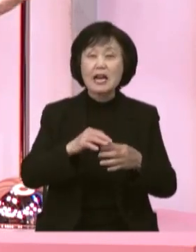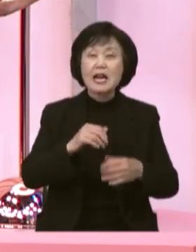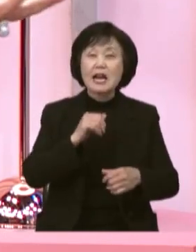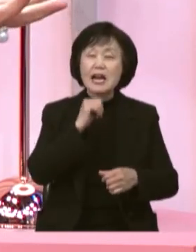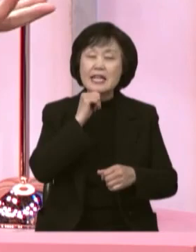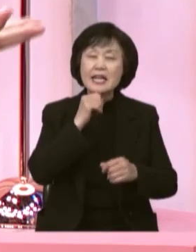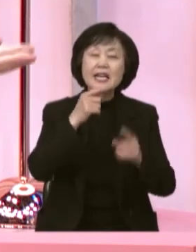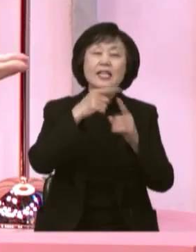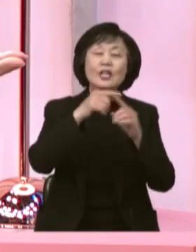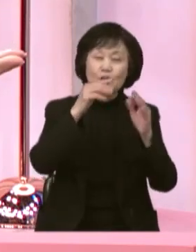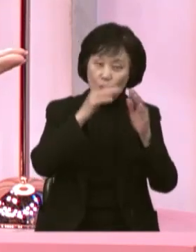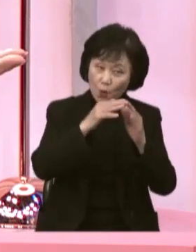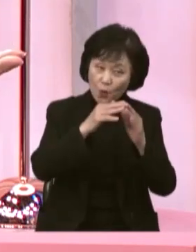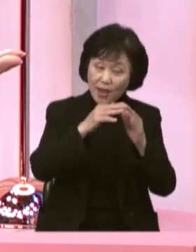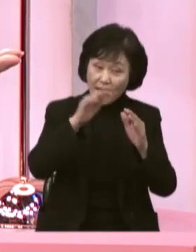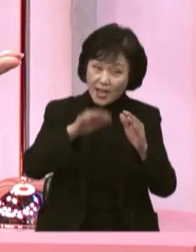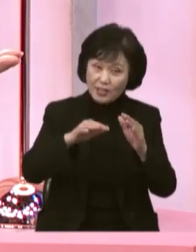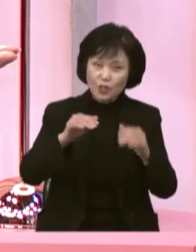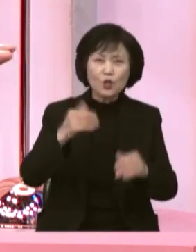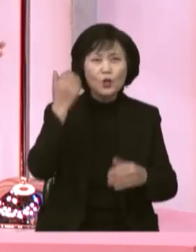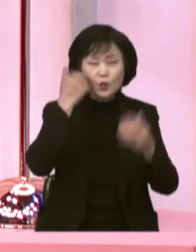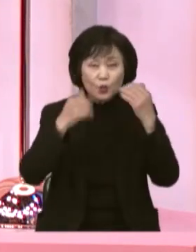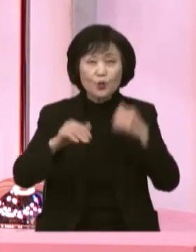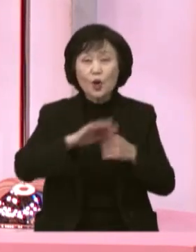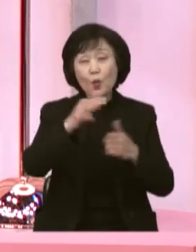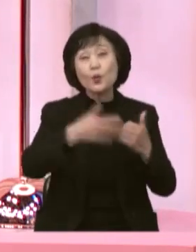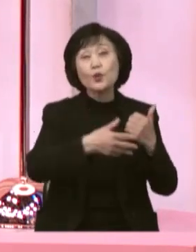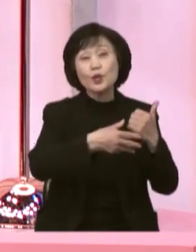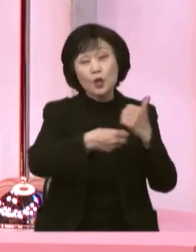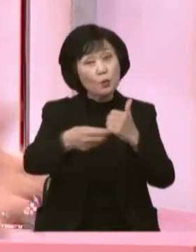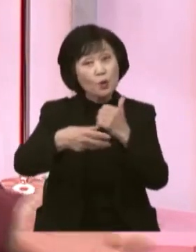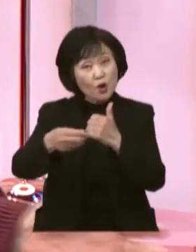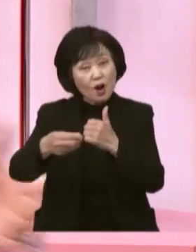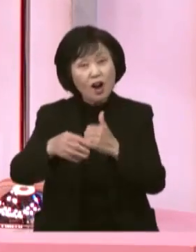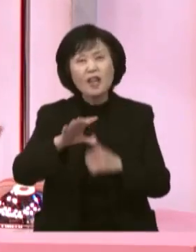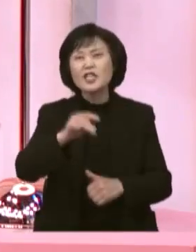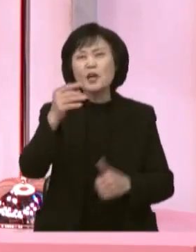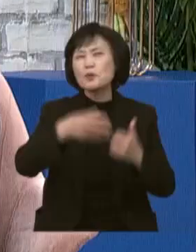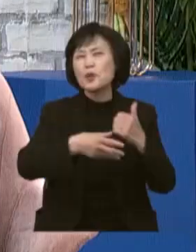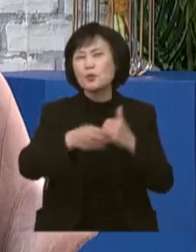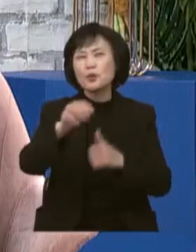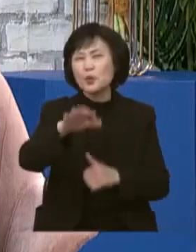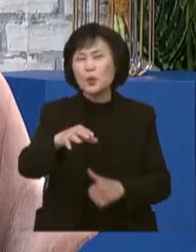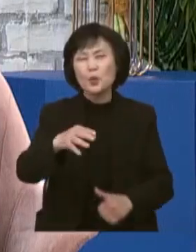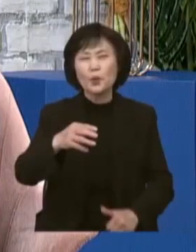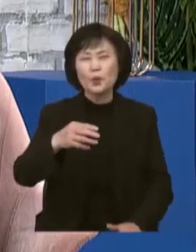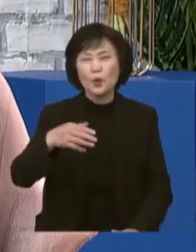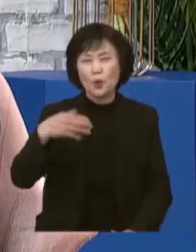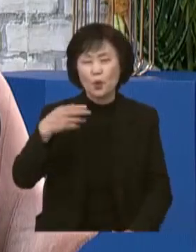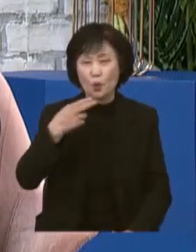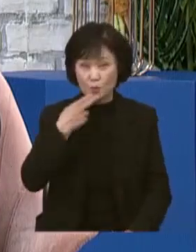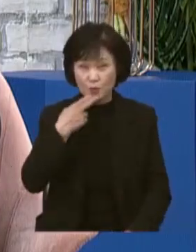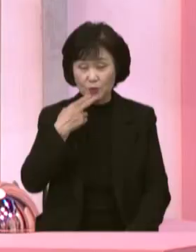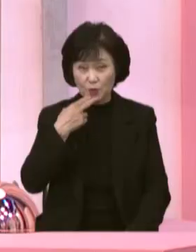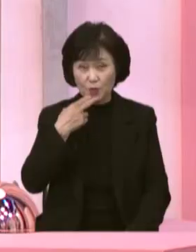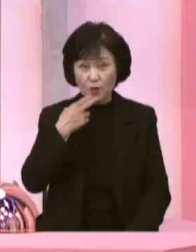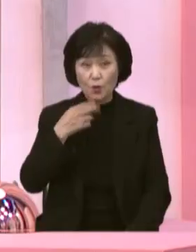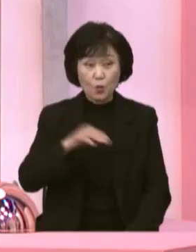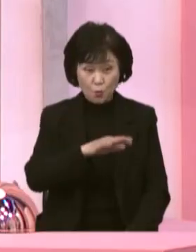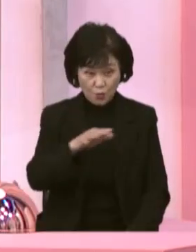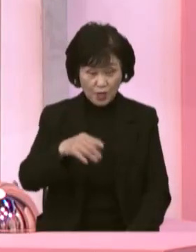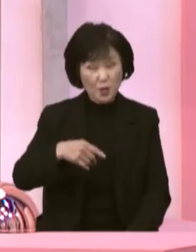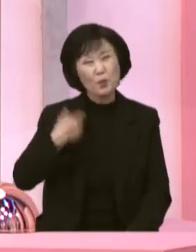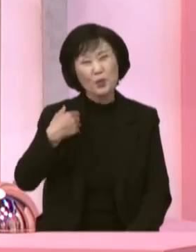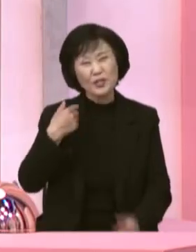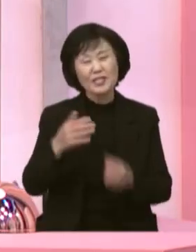해서 막. 그게 몇 8개월, 9개월 정도가 스케줄이 밀려 있어요. 주일마다. 그 그럼요. 이제